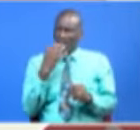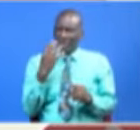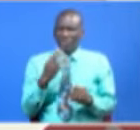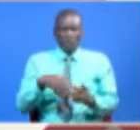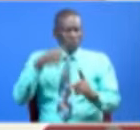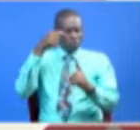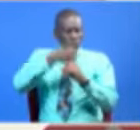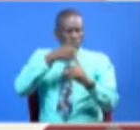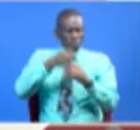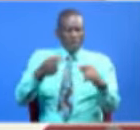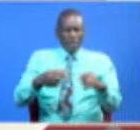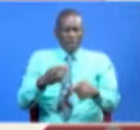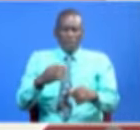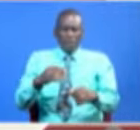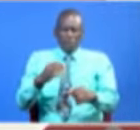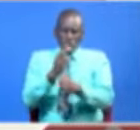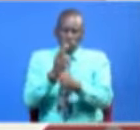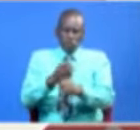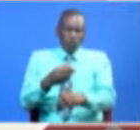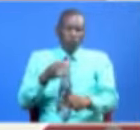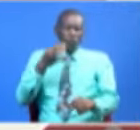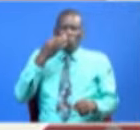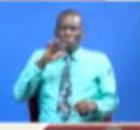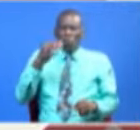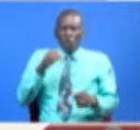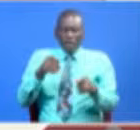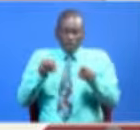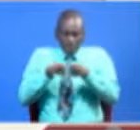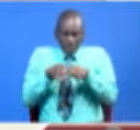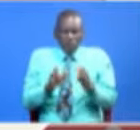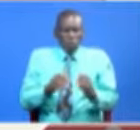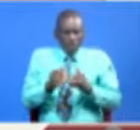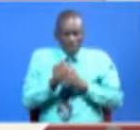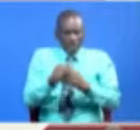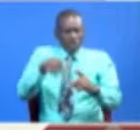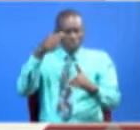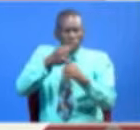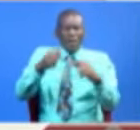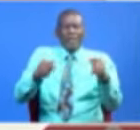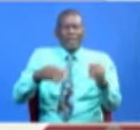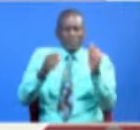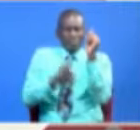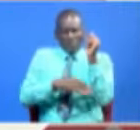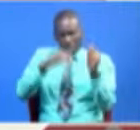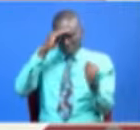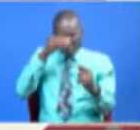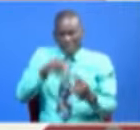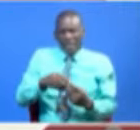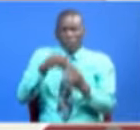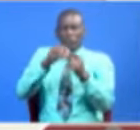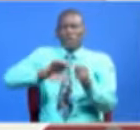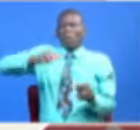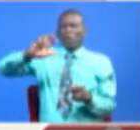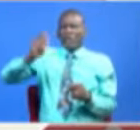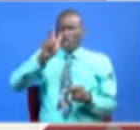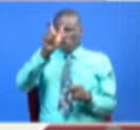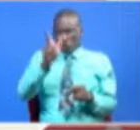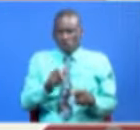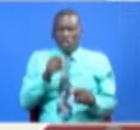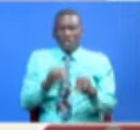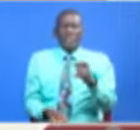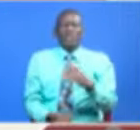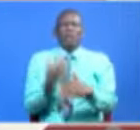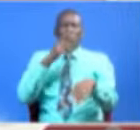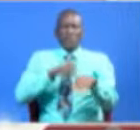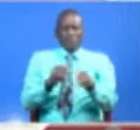ya utumizi wa muguka, jinsi anavyounguza vita dhidi ya pombe haramu haswa katika eneo la Mlima Kenya. Haya yanajiri wakati viongozi